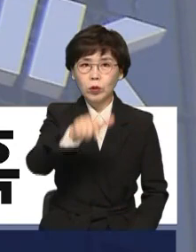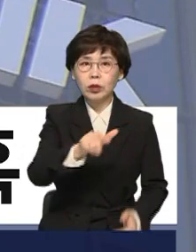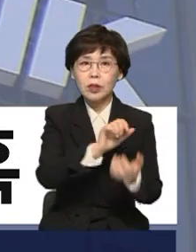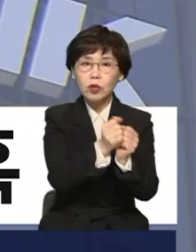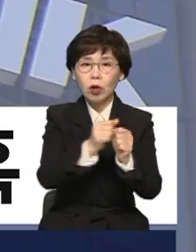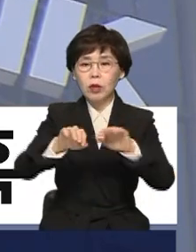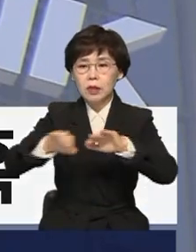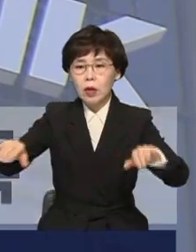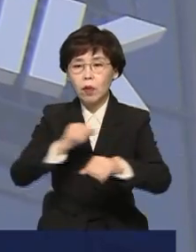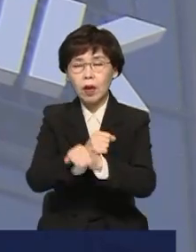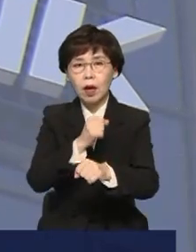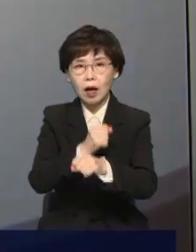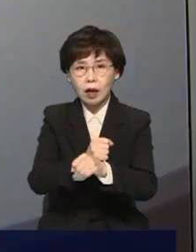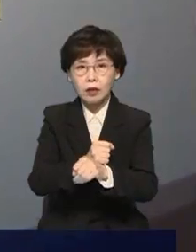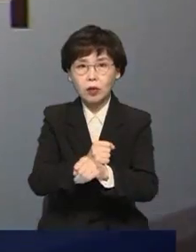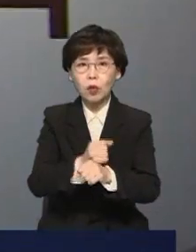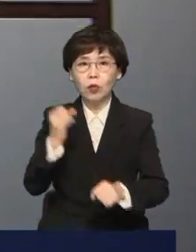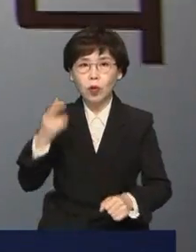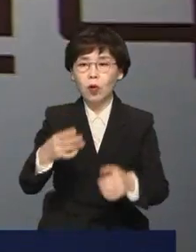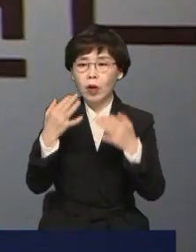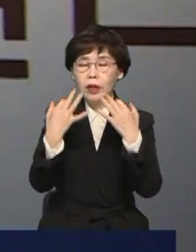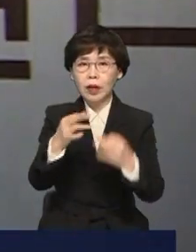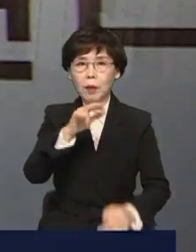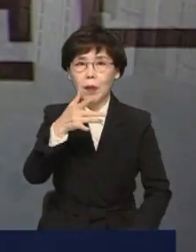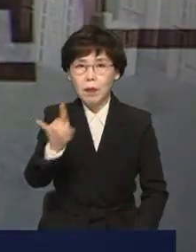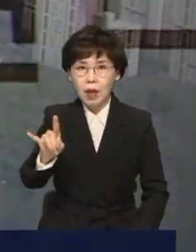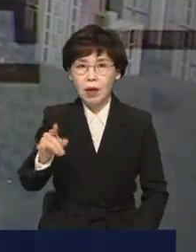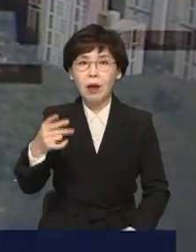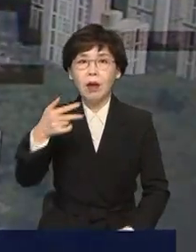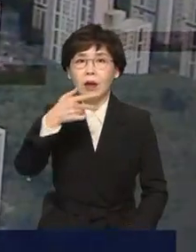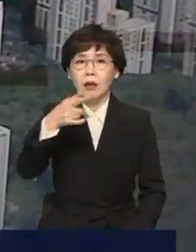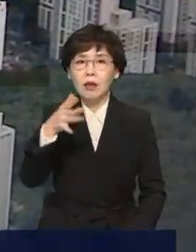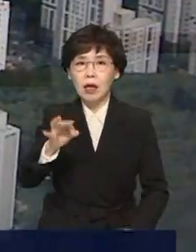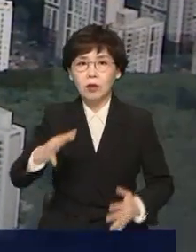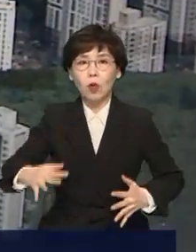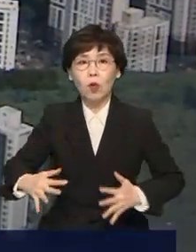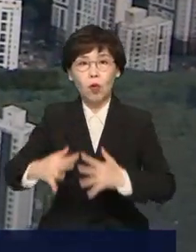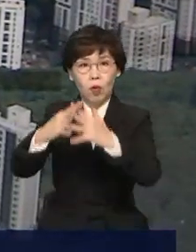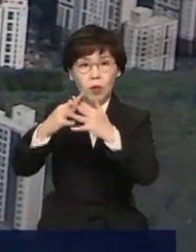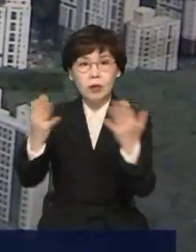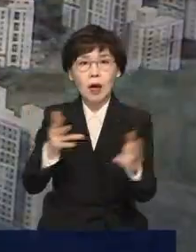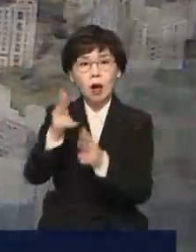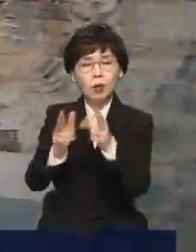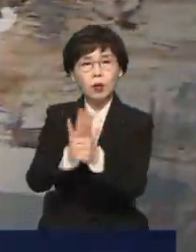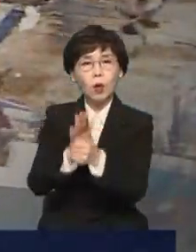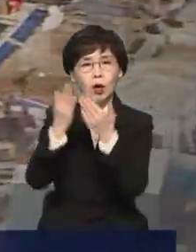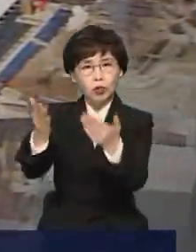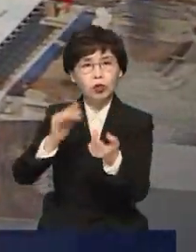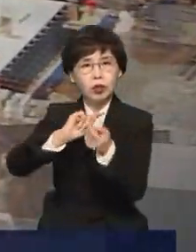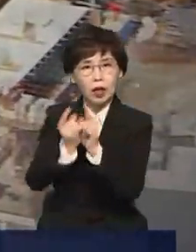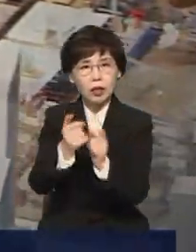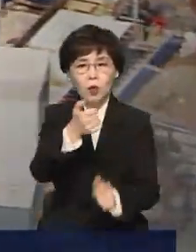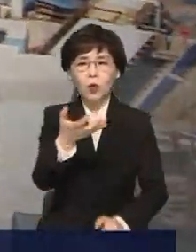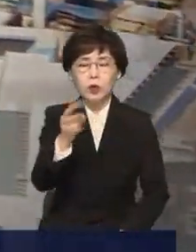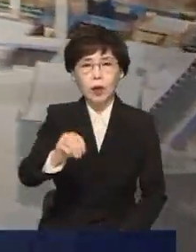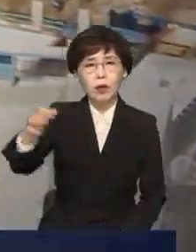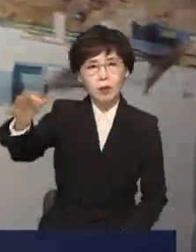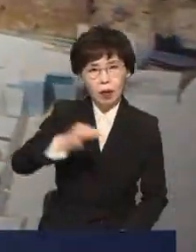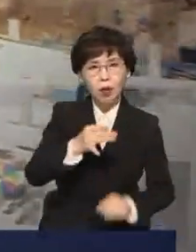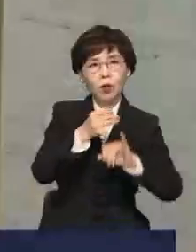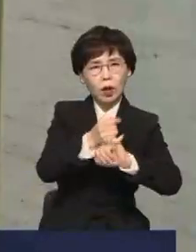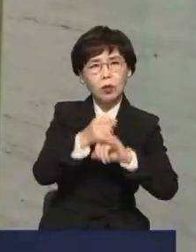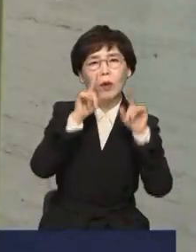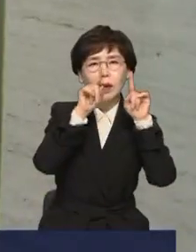등 화천대유 대주주 김만배 씨의 대장동 개발 사업 컨소시엄 구성을 도운 대가로 50억 원을 받기로 했다는 의혹을 받고